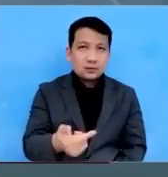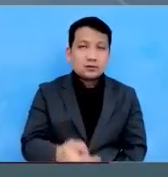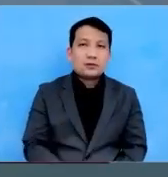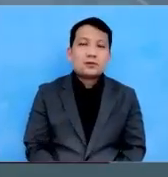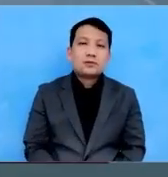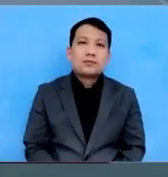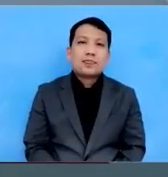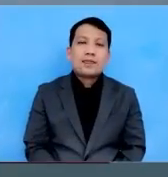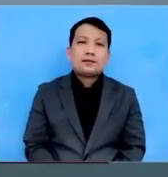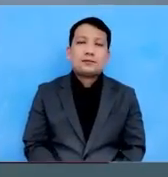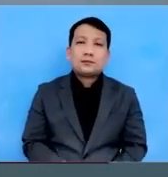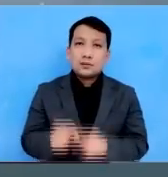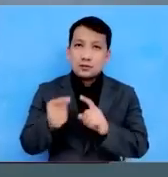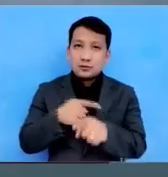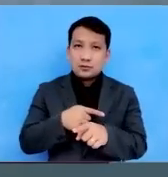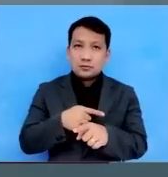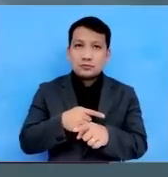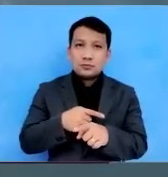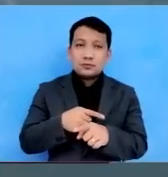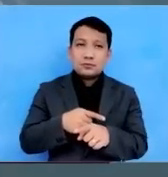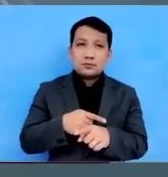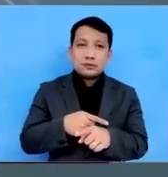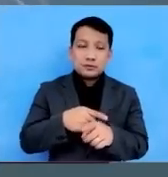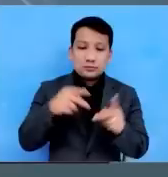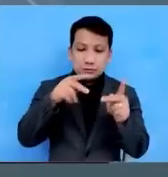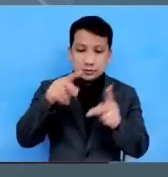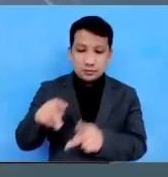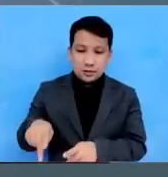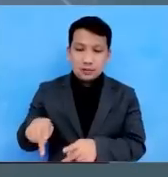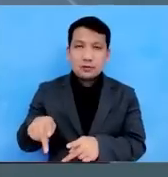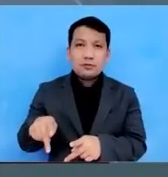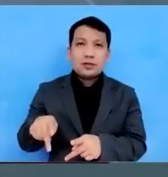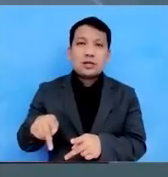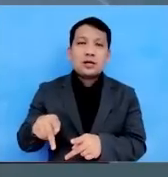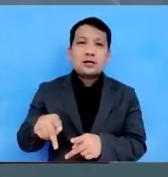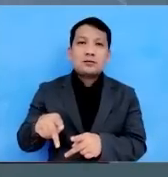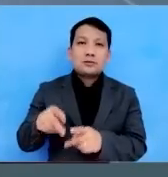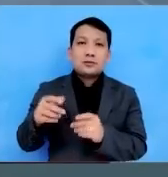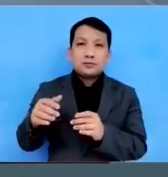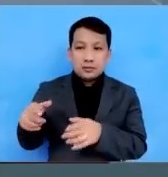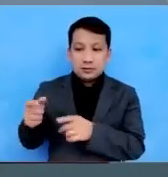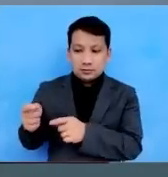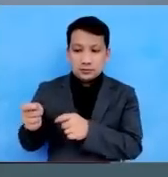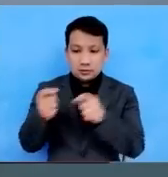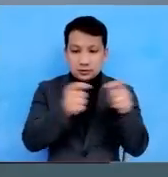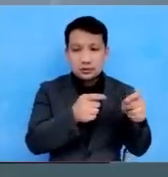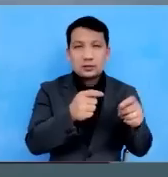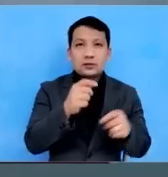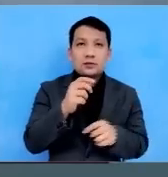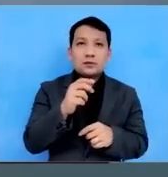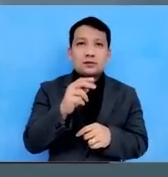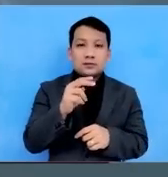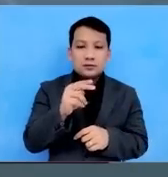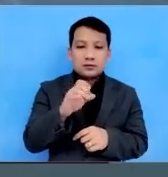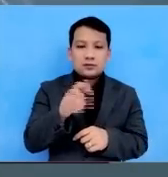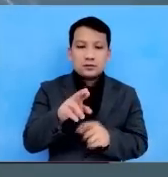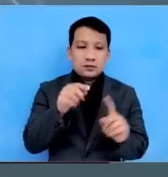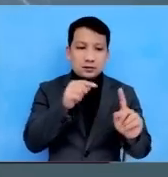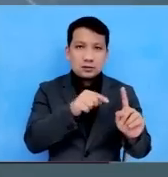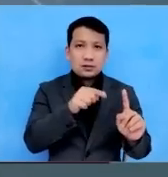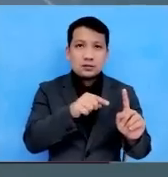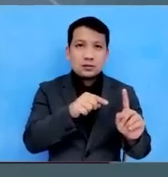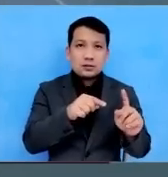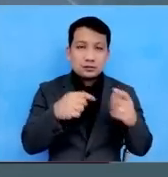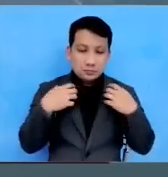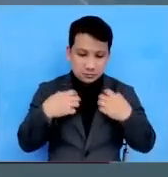Mula Iwahig Prison and Penal Farm sa Puerto Princesa, Palawan, inilipad papuntang Metro Manila ang inmate na ito. Nakasuot pa ng bulletproof